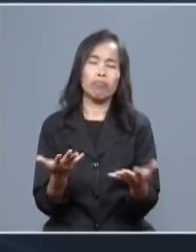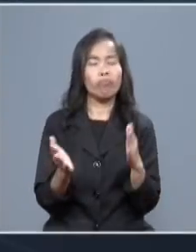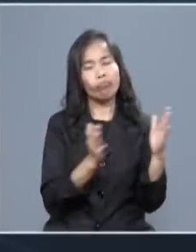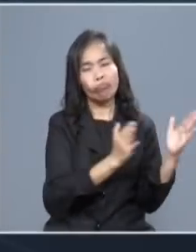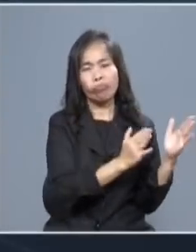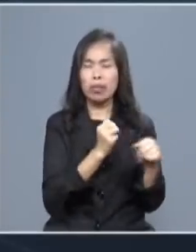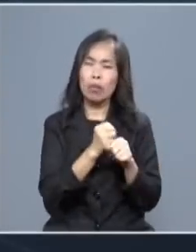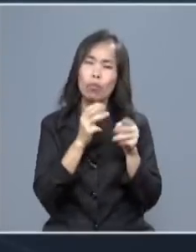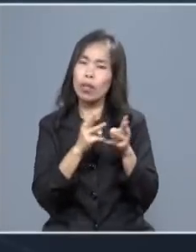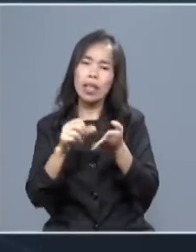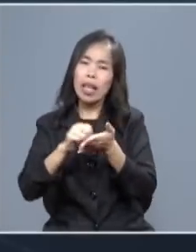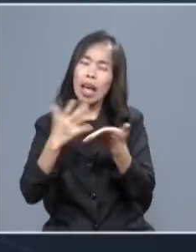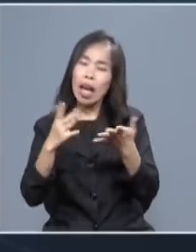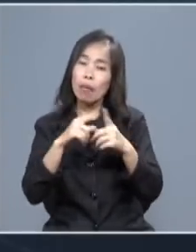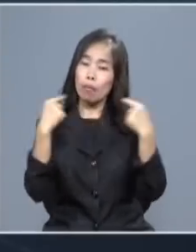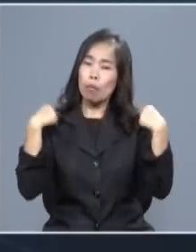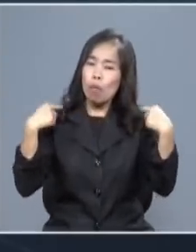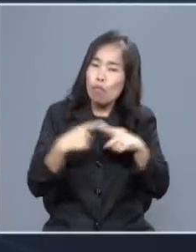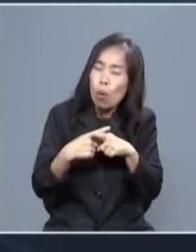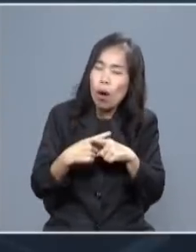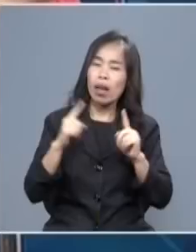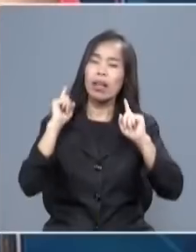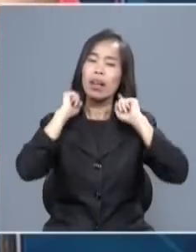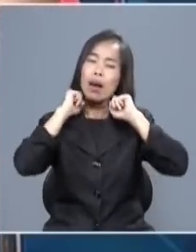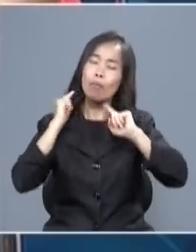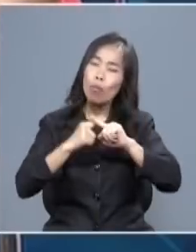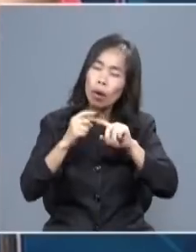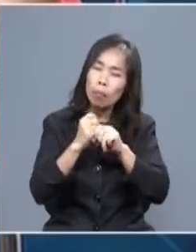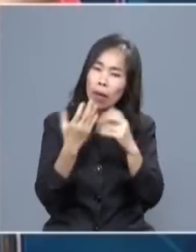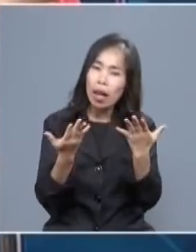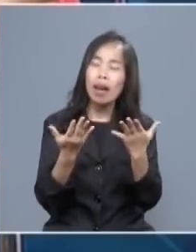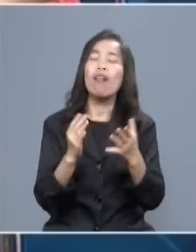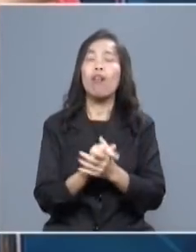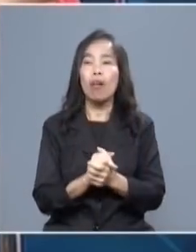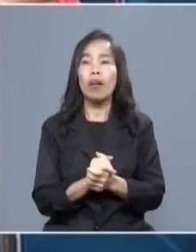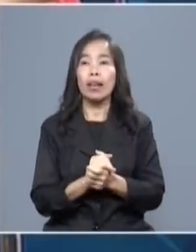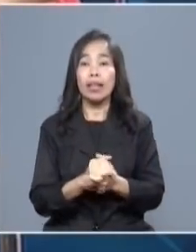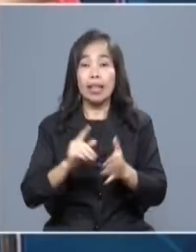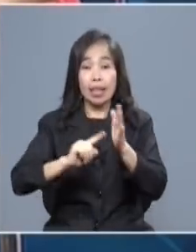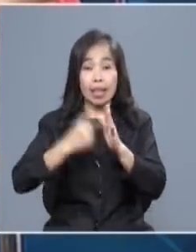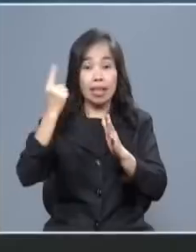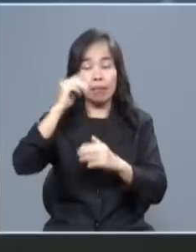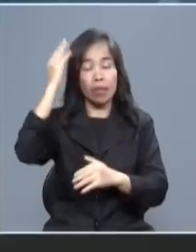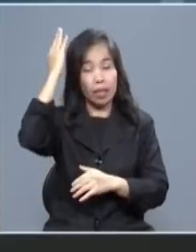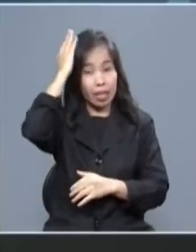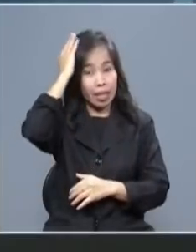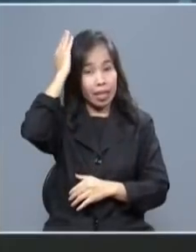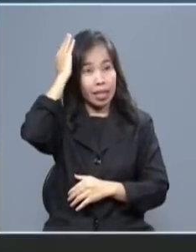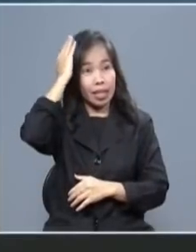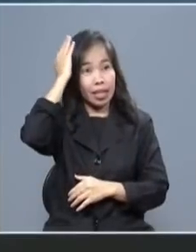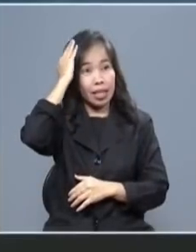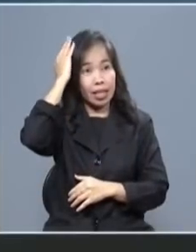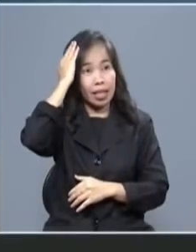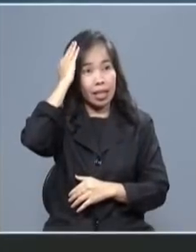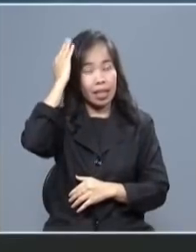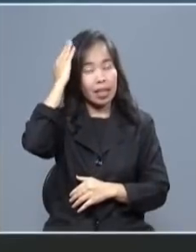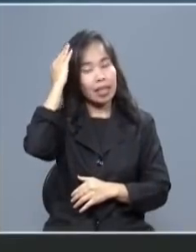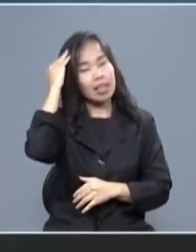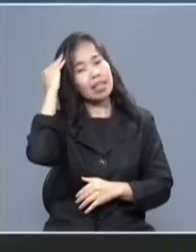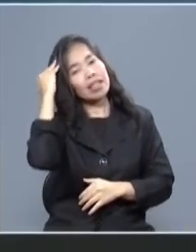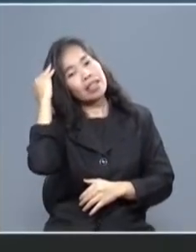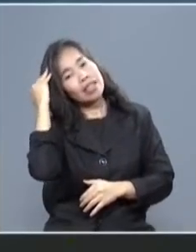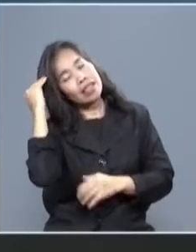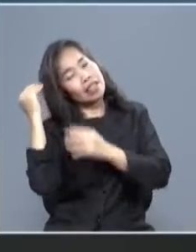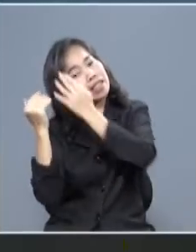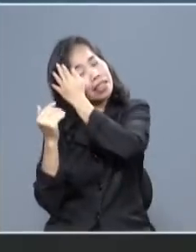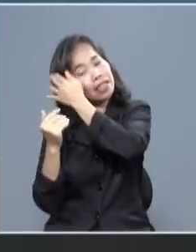กว่าถ้าเรามีอาการปวดไหล่ปวดต้นคอเงี้ยต้องทำยังไงคะเริ่มต้นนะครับเอาศีรษะเนี่ยนะครับด้านขวานะครับเอ่อเอนมาที่หัวไหล่นะครับโดยที่